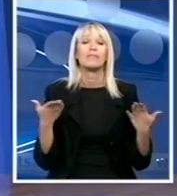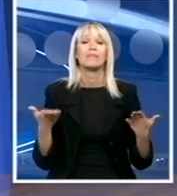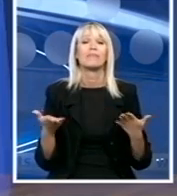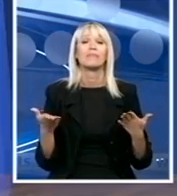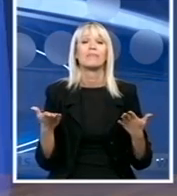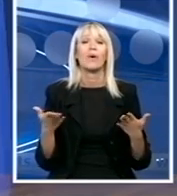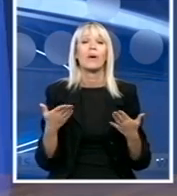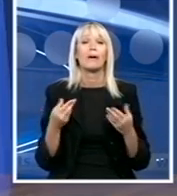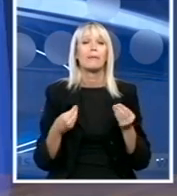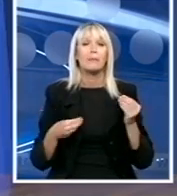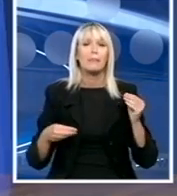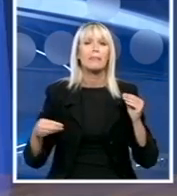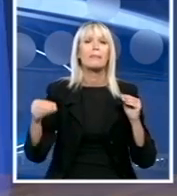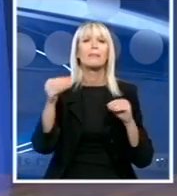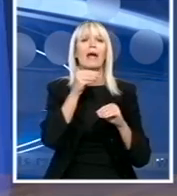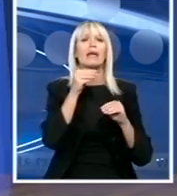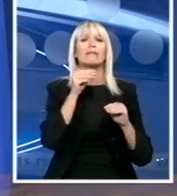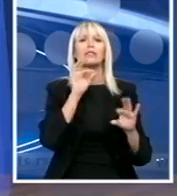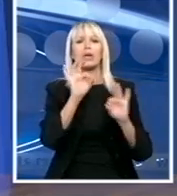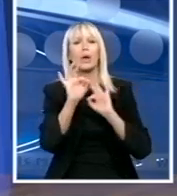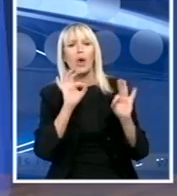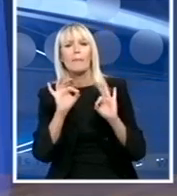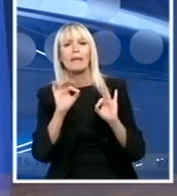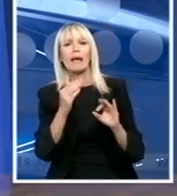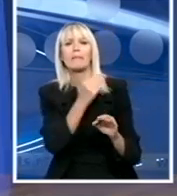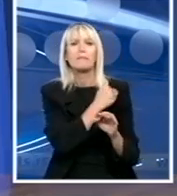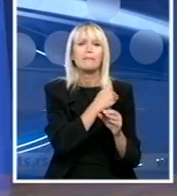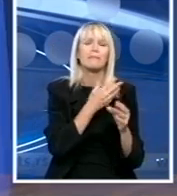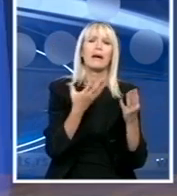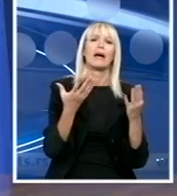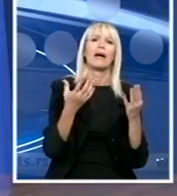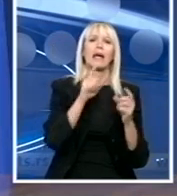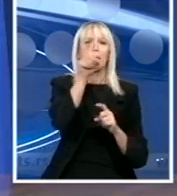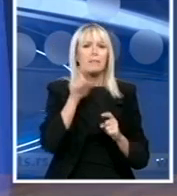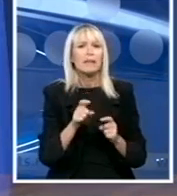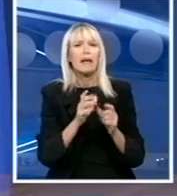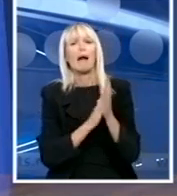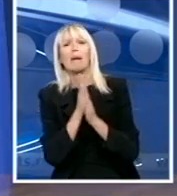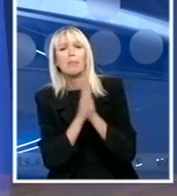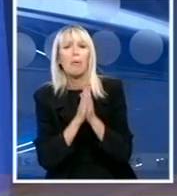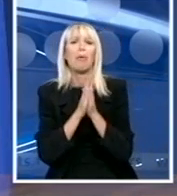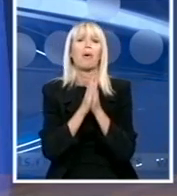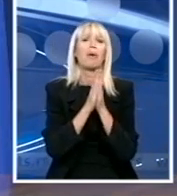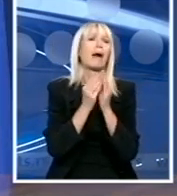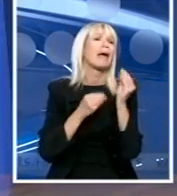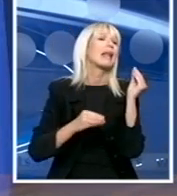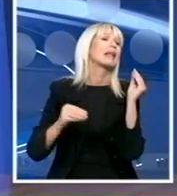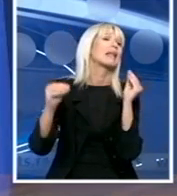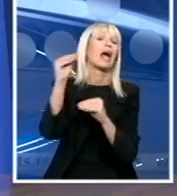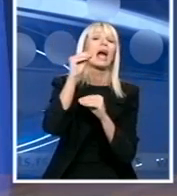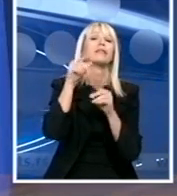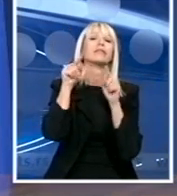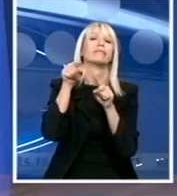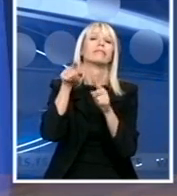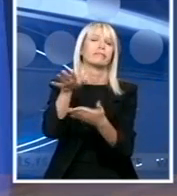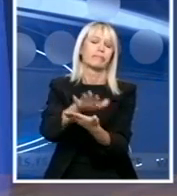najveći pritisci, najveće primedbe, najviše upita, najviše molbi, najviše svega došlo